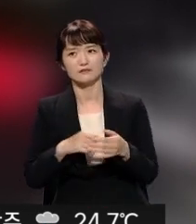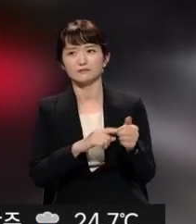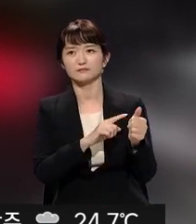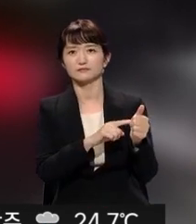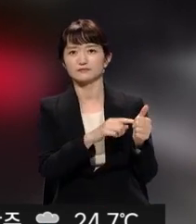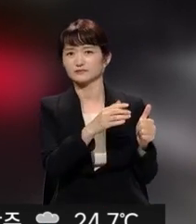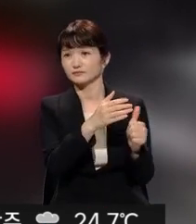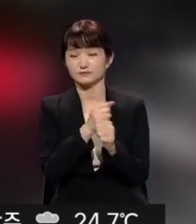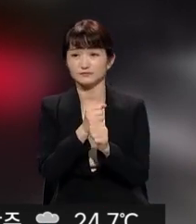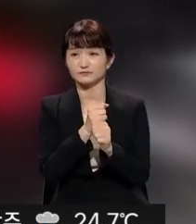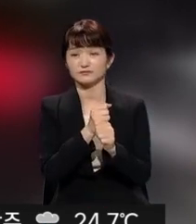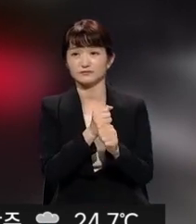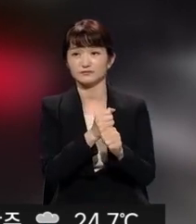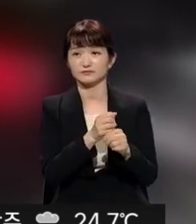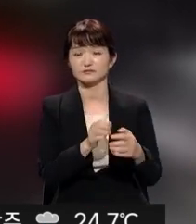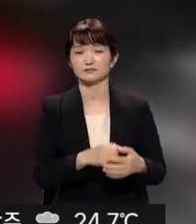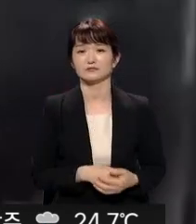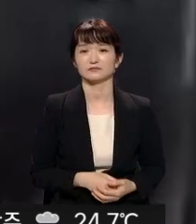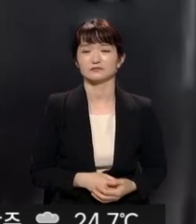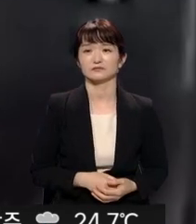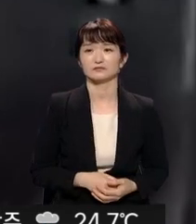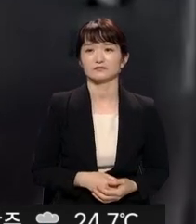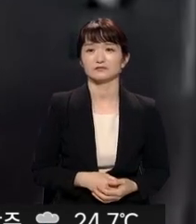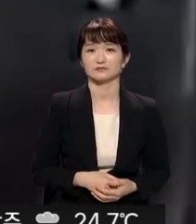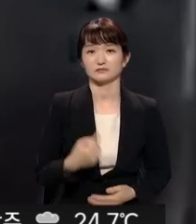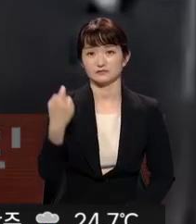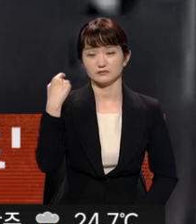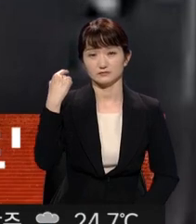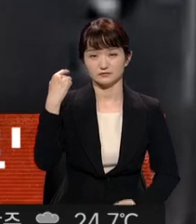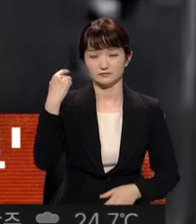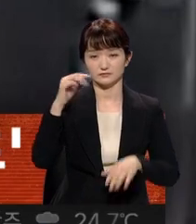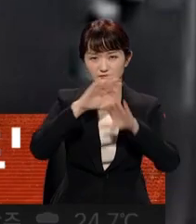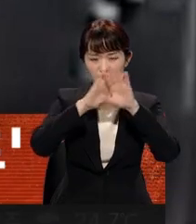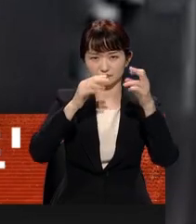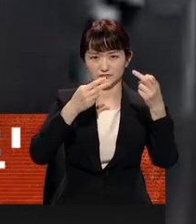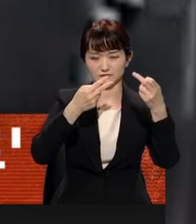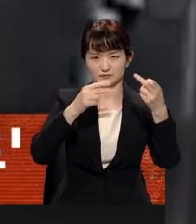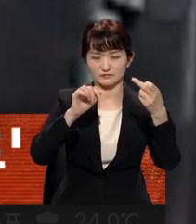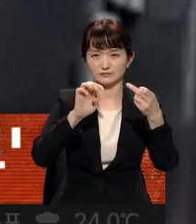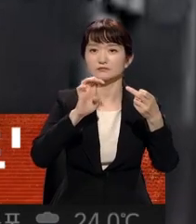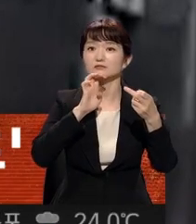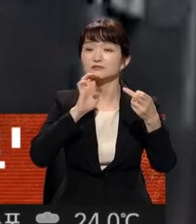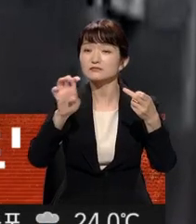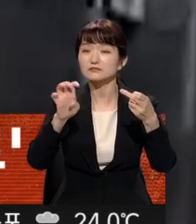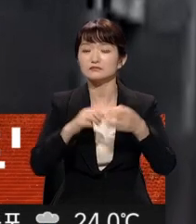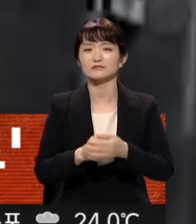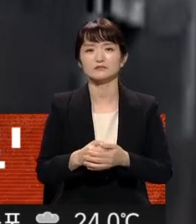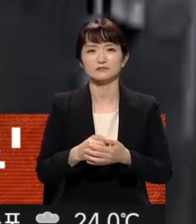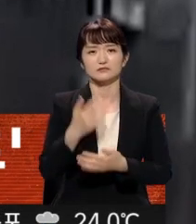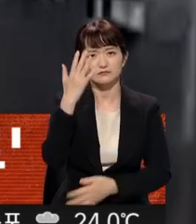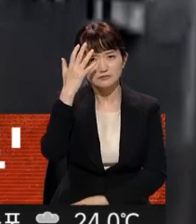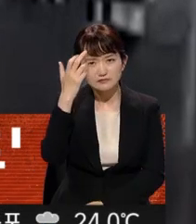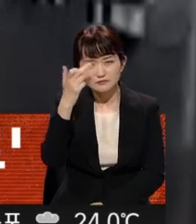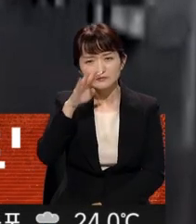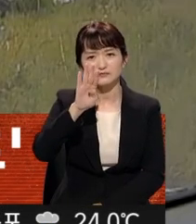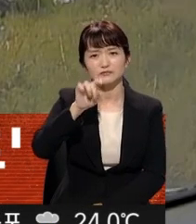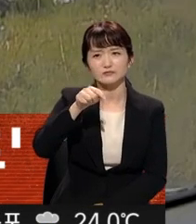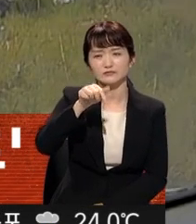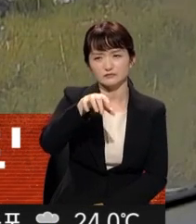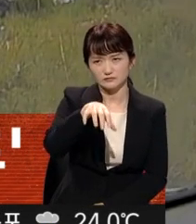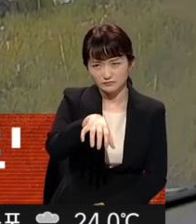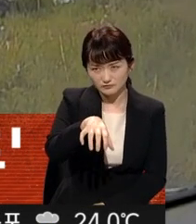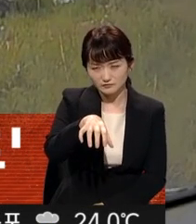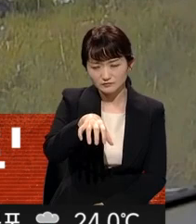잡혀 있는데 저 오토바이 저분이 하시는 건데 어제 12시 40분쯤 울산 북구 한 식당에서 이런 일이 일어났습니다